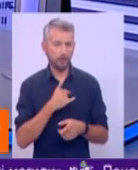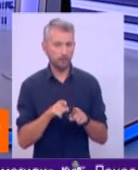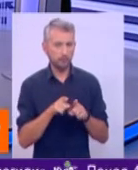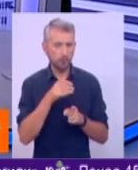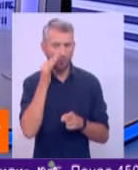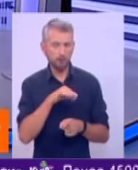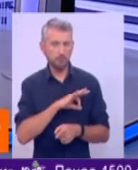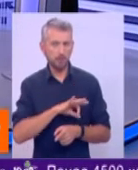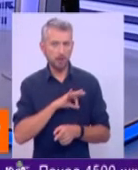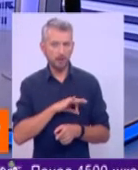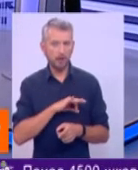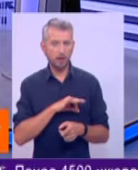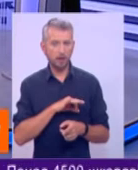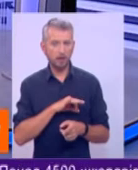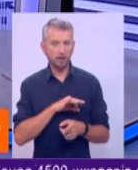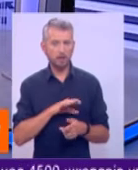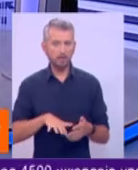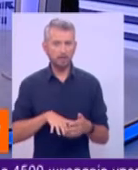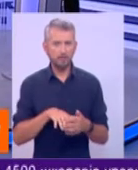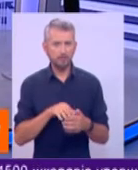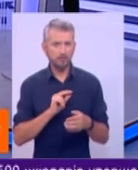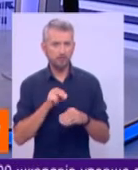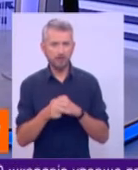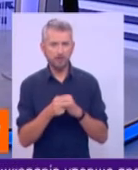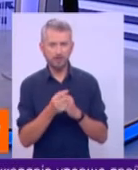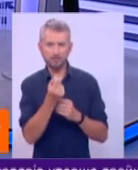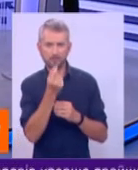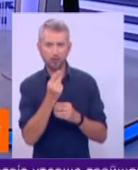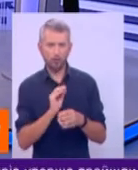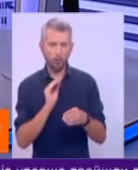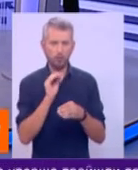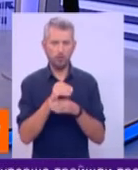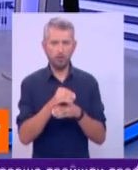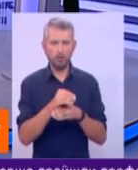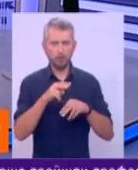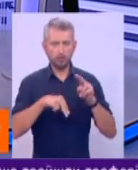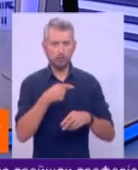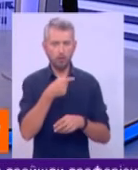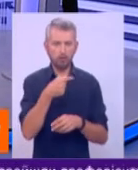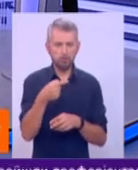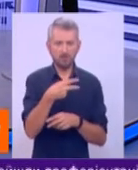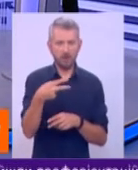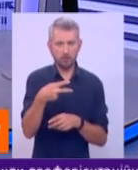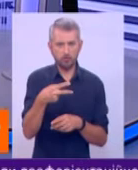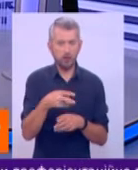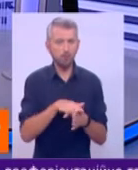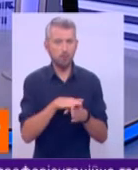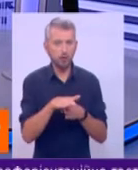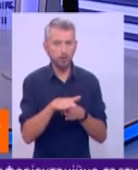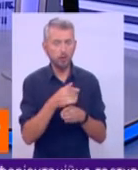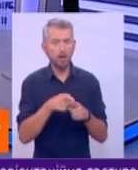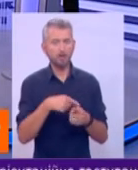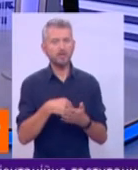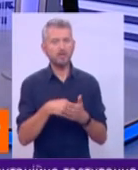опыт применяться за счет вот этих небольших надстроек одного-двух этажей. Полностью, и это